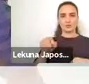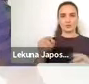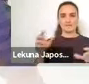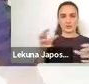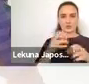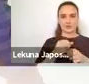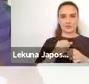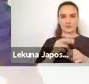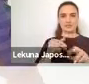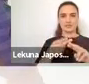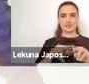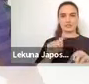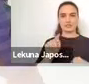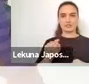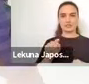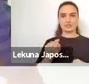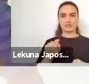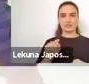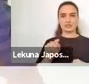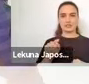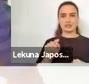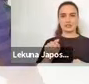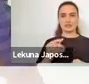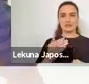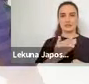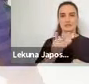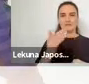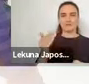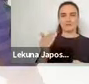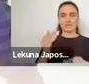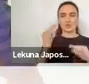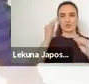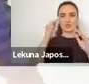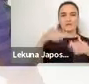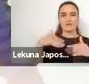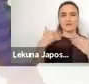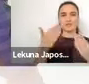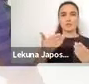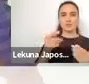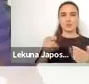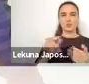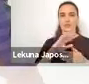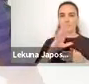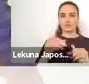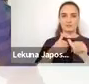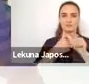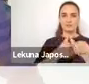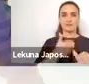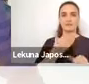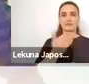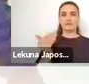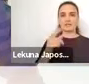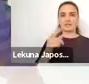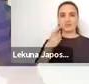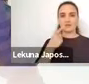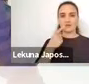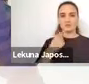ავიწროვებს და ის მიყვება თქვენს მიერ შეთავაზებულ სცენარს, თქვენს მიერ